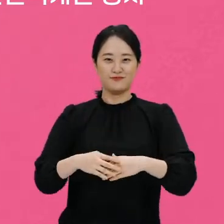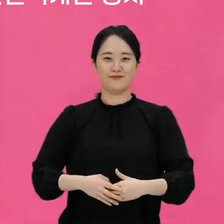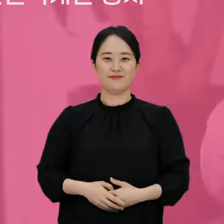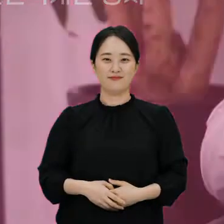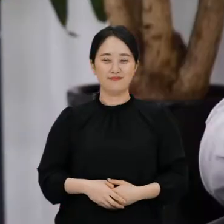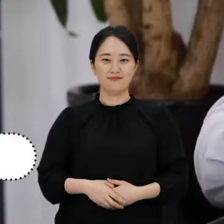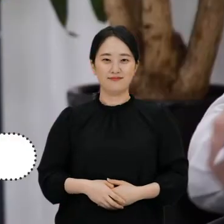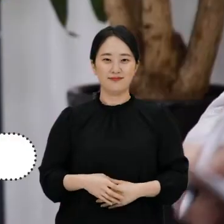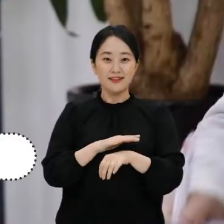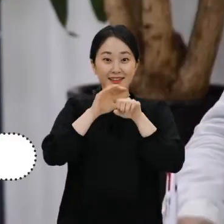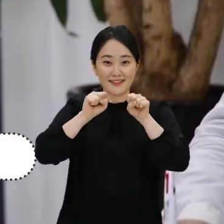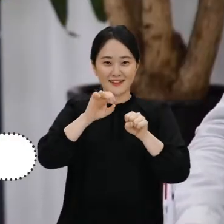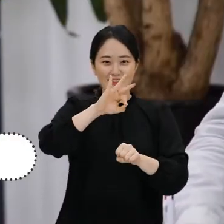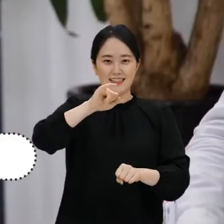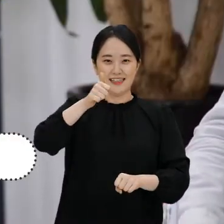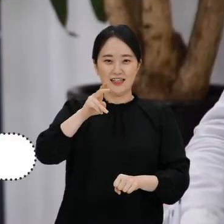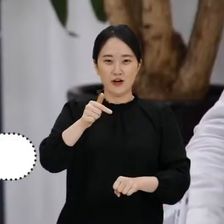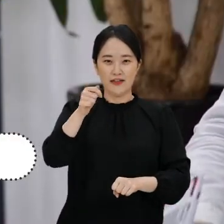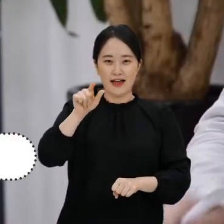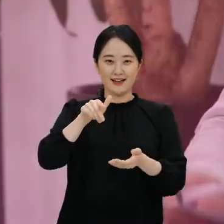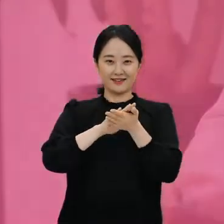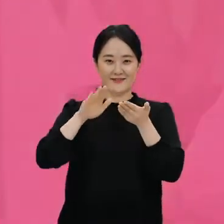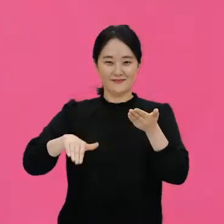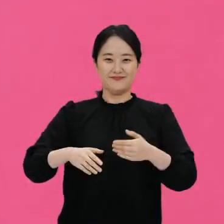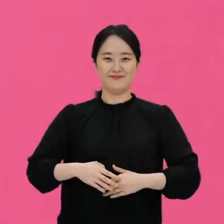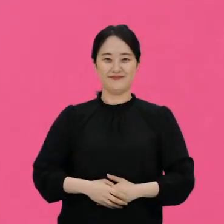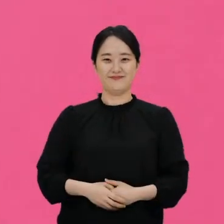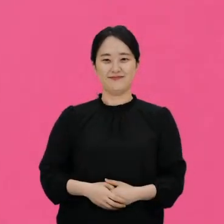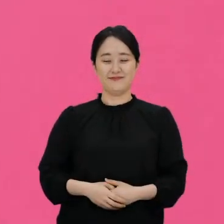있어요. 네, 안녕하세요. 이현학입니다.